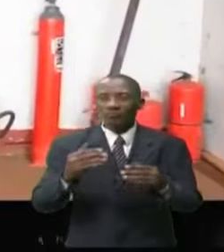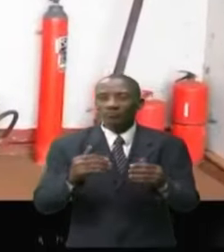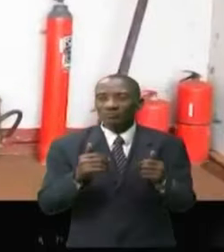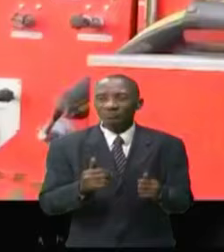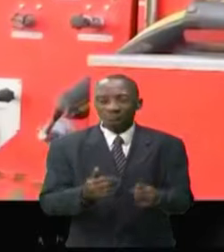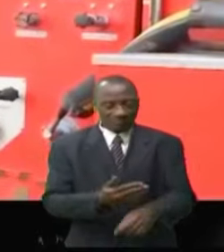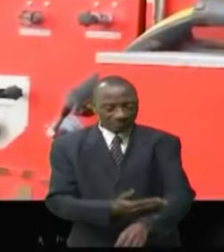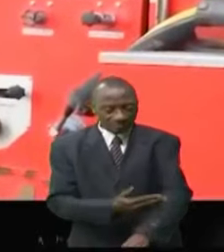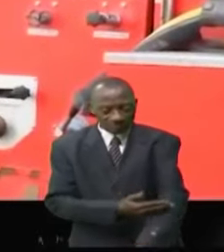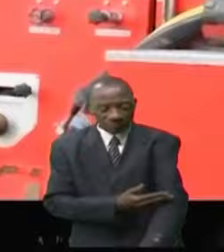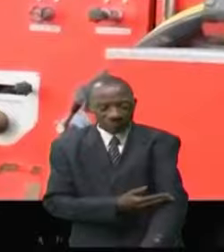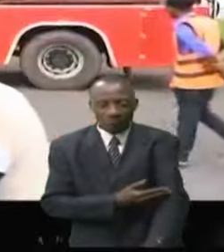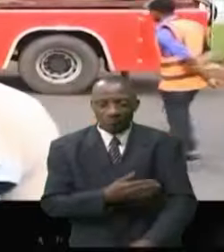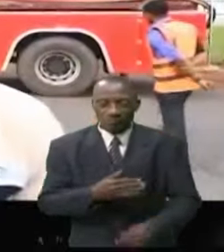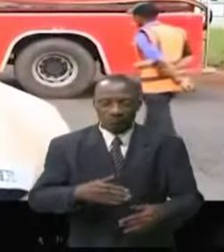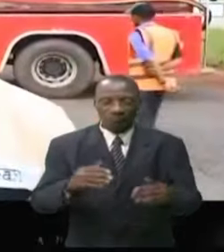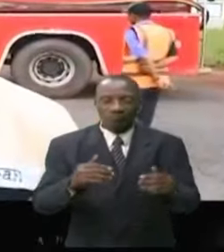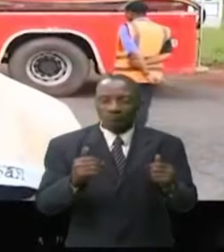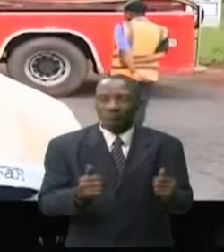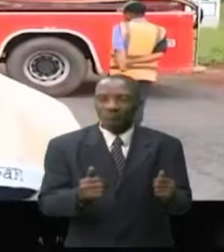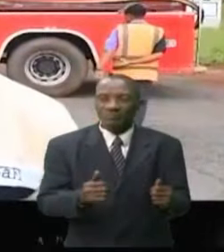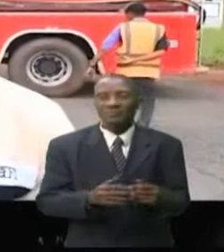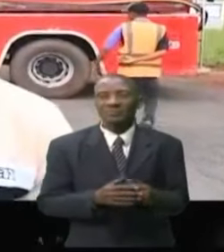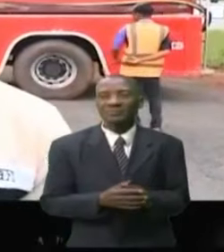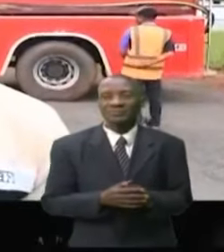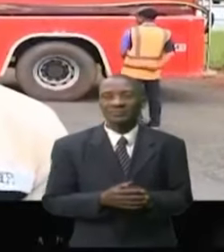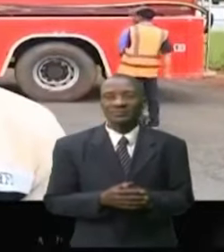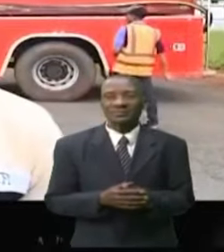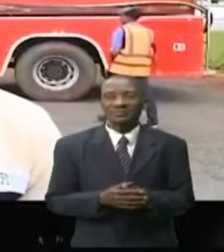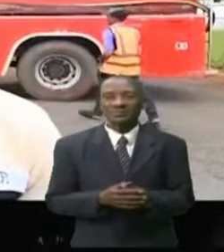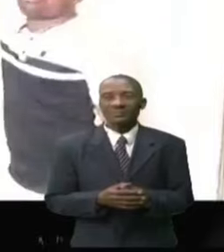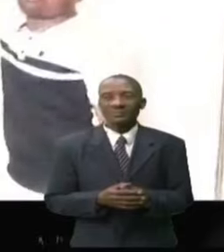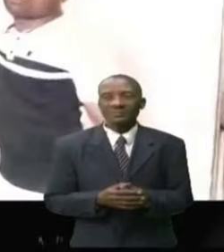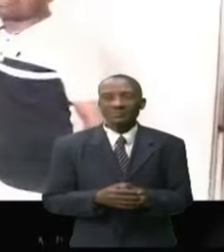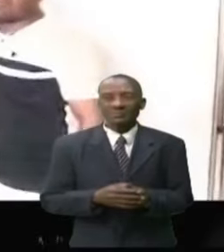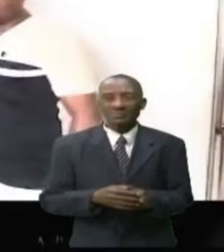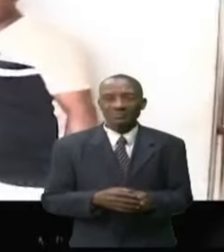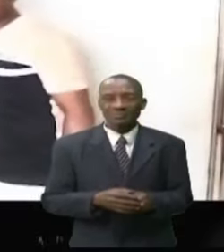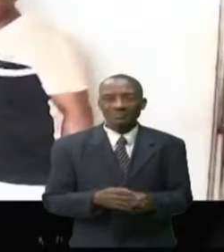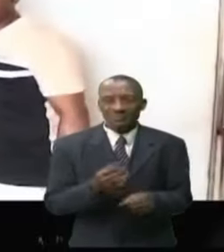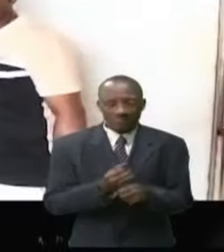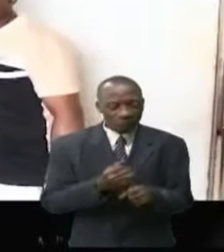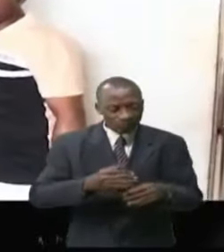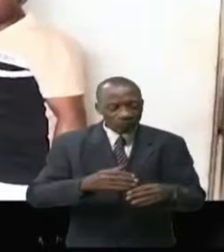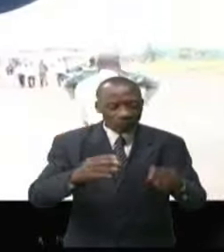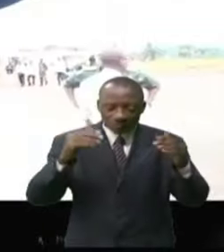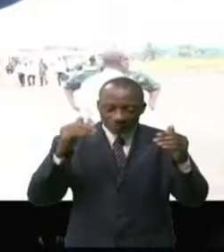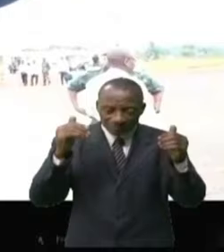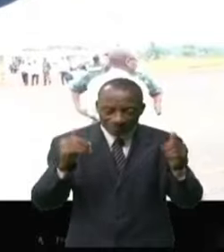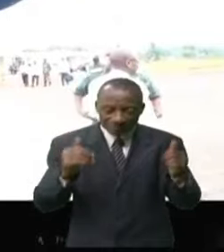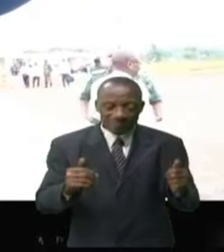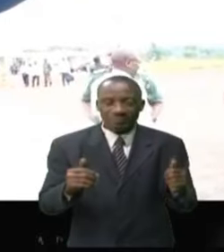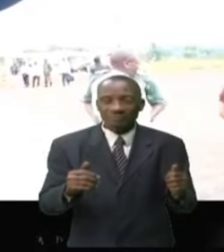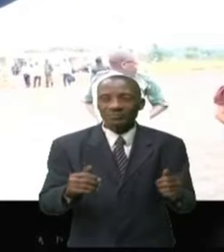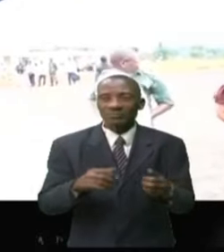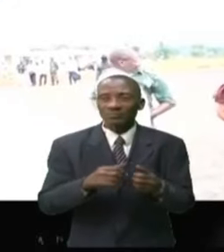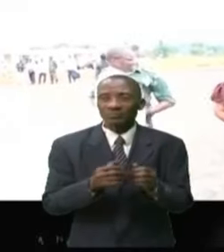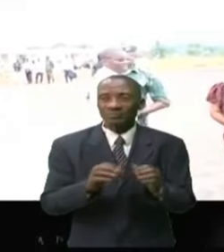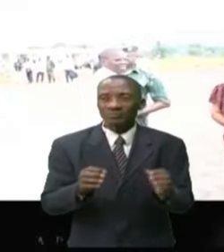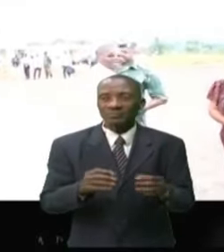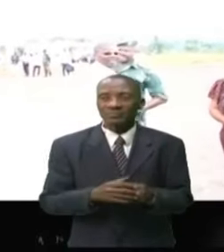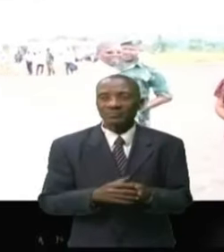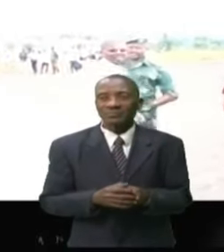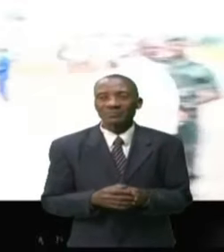antiincendie en bon état avec une capacité de 6000 l et puis 400 l de mils l' de marque du